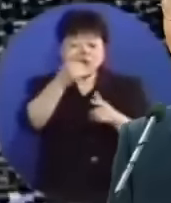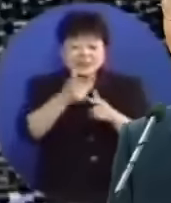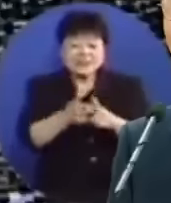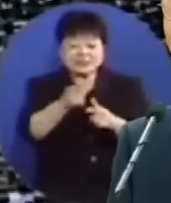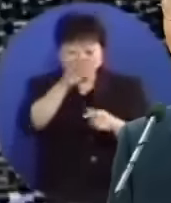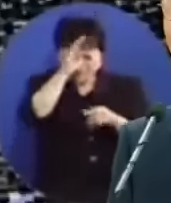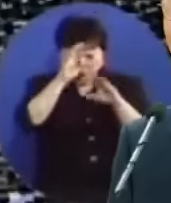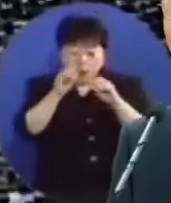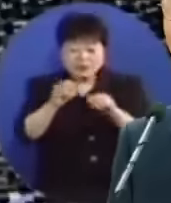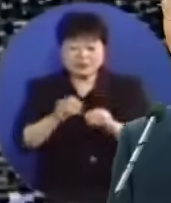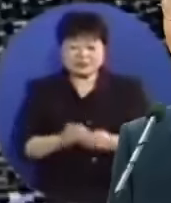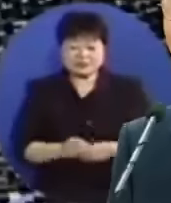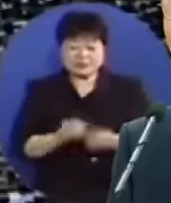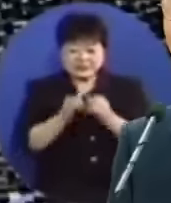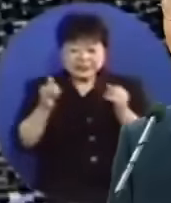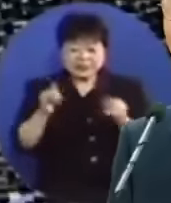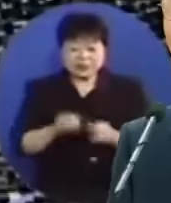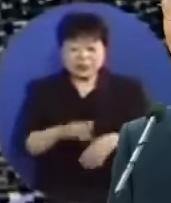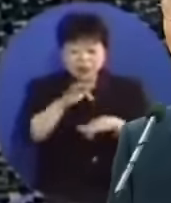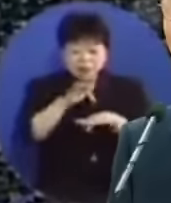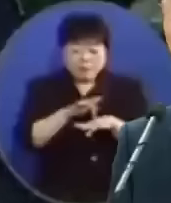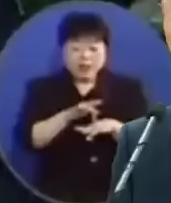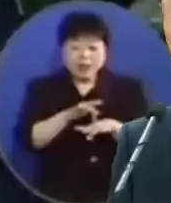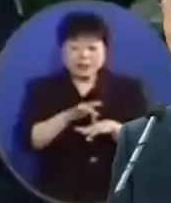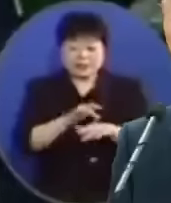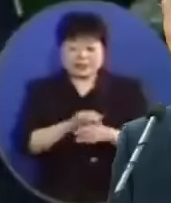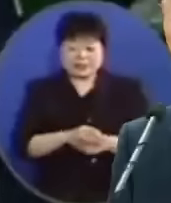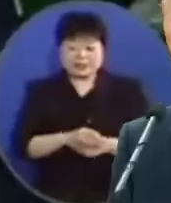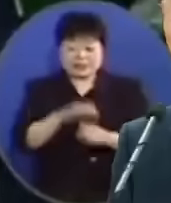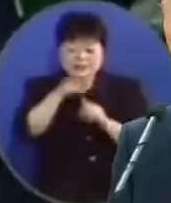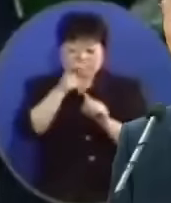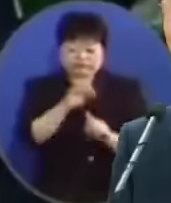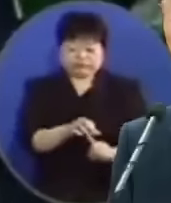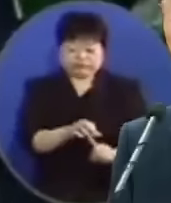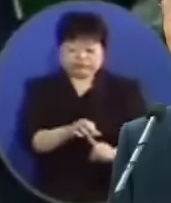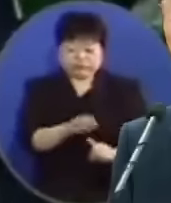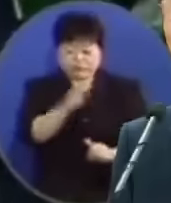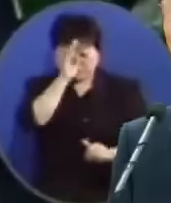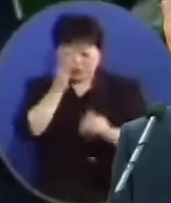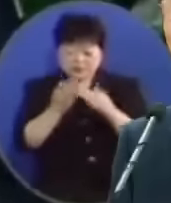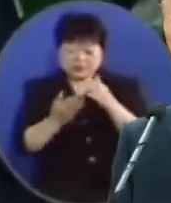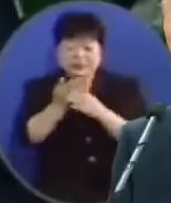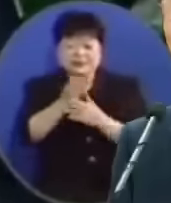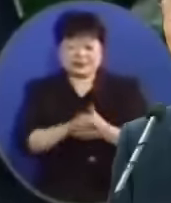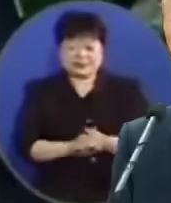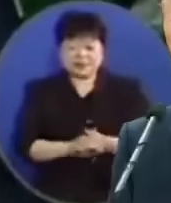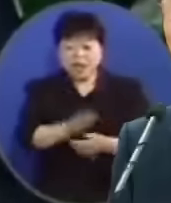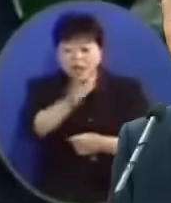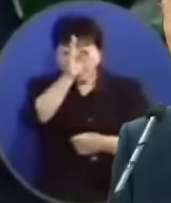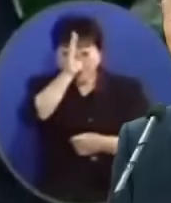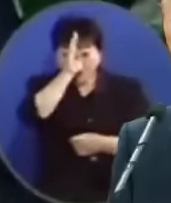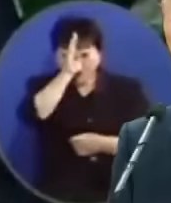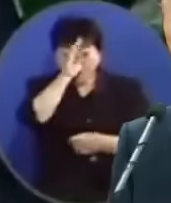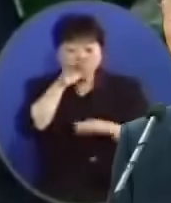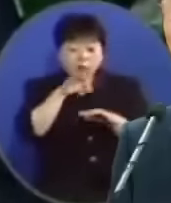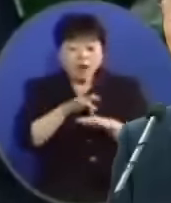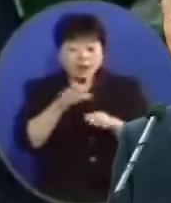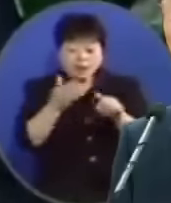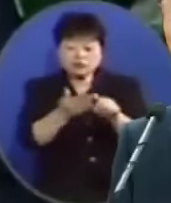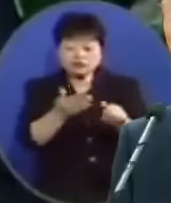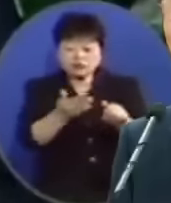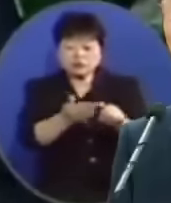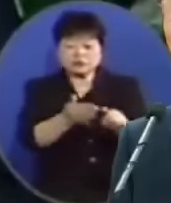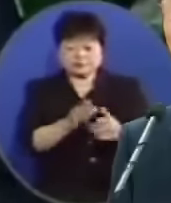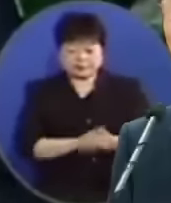예수님이 고친 모든 환자들은 다 마귀에게 직접 간접으로 눌려서 병이 됐다는 것입니다. 병은 마귀가 가지고